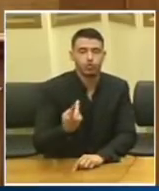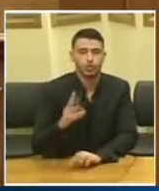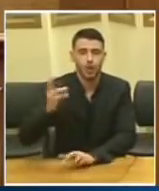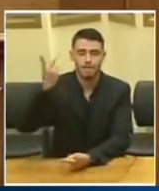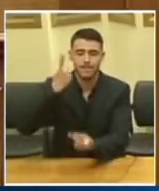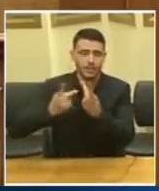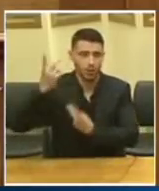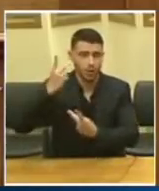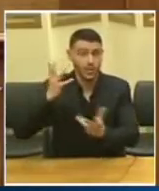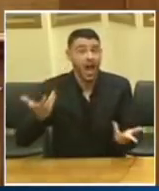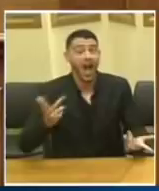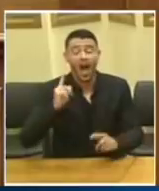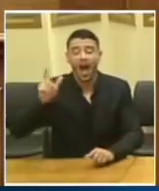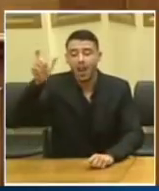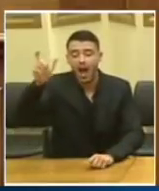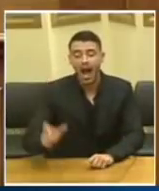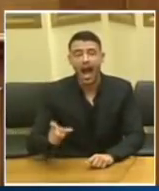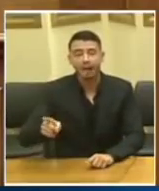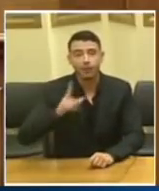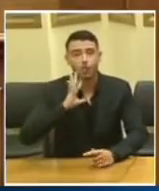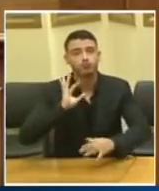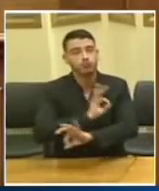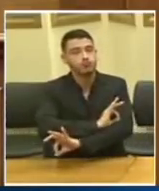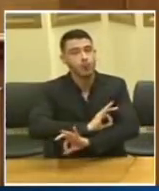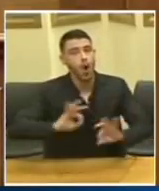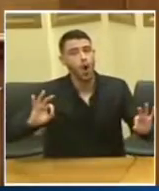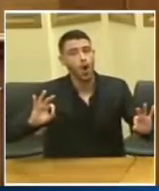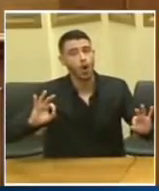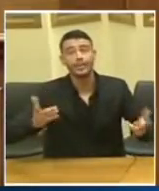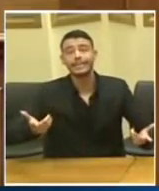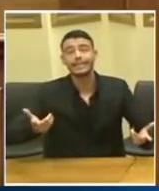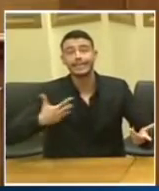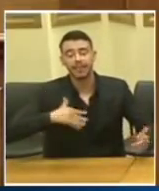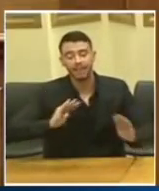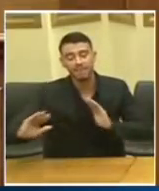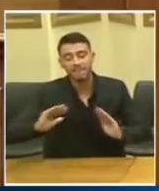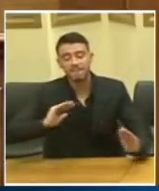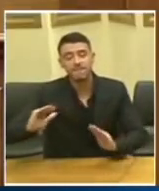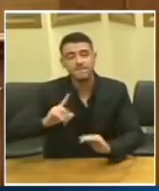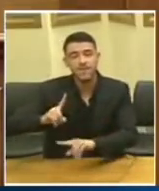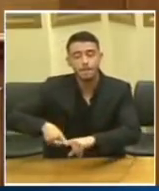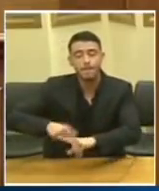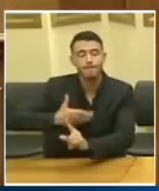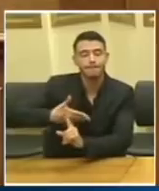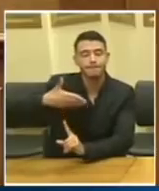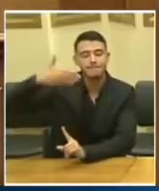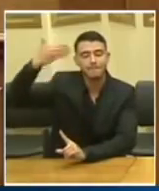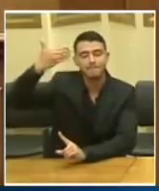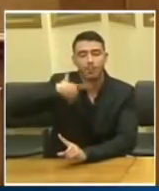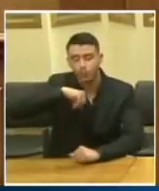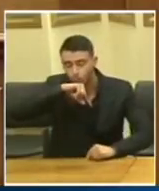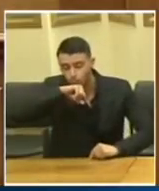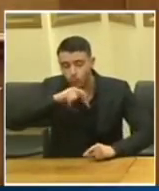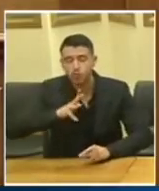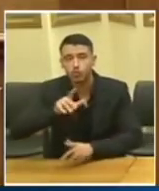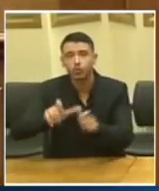Αλλά αυτός είναι ο ακλόνητος κριτής του πατριωτισμού των Ελλήνων. Τόσο ακλόνητος που έχει